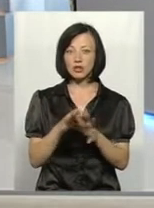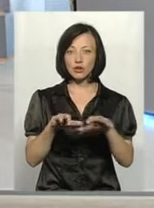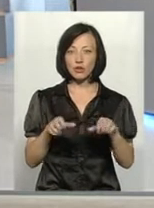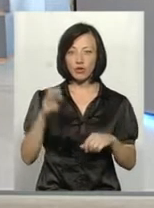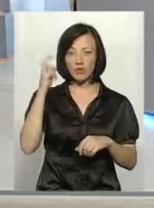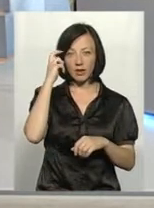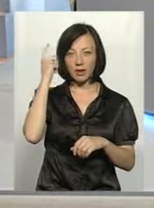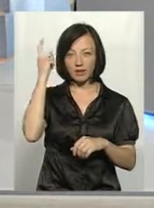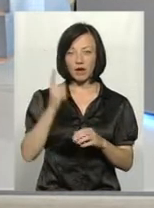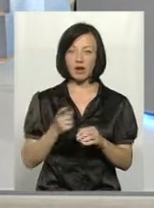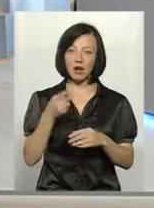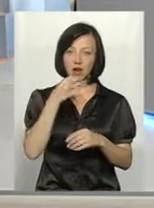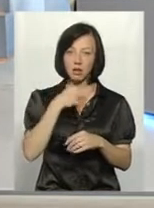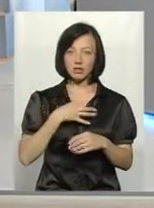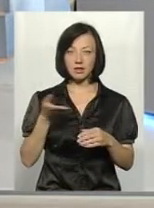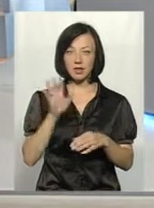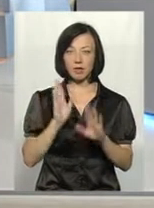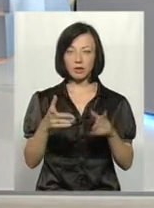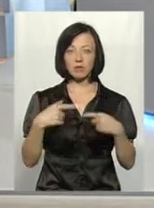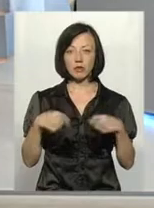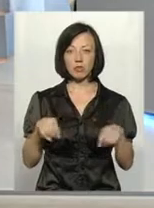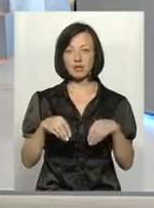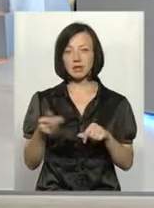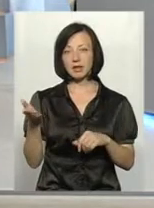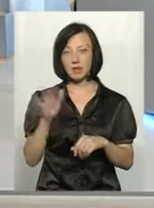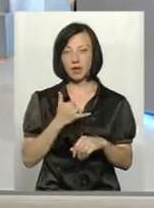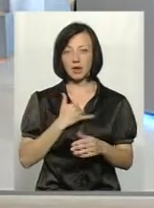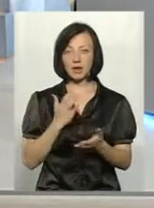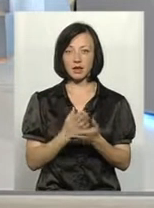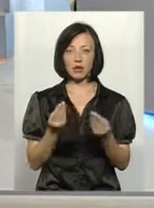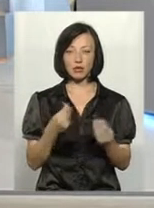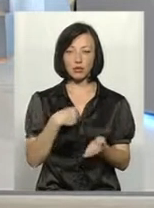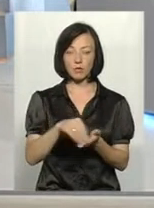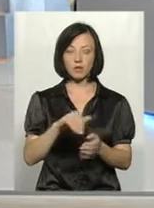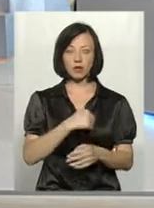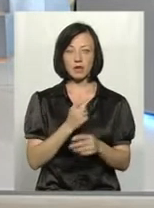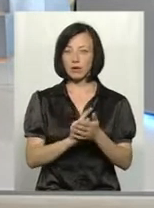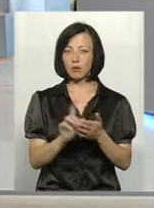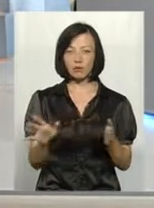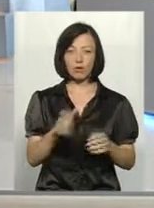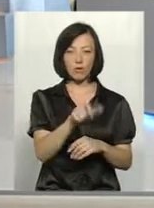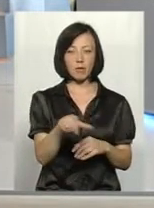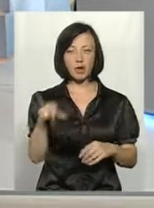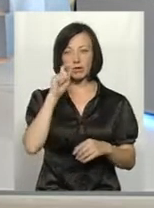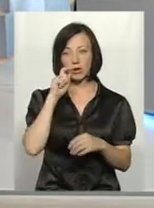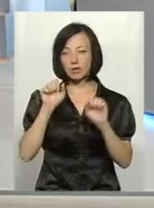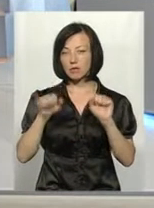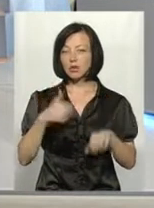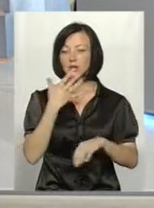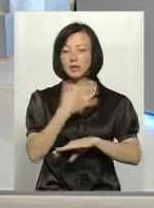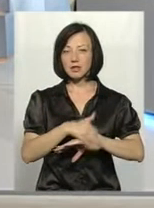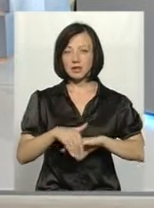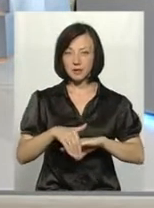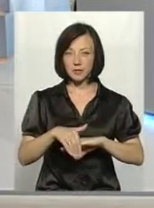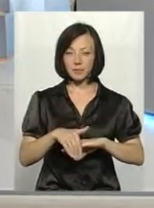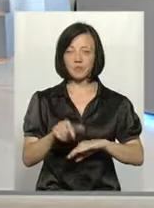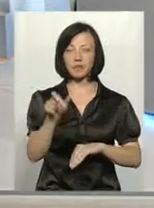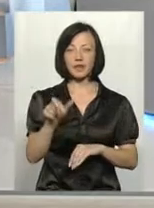Києві на самому верху і каже, давай будемо продавати землю. Давай, бо в мене є гроші, я купити хочу. Це не обов'язково громадяни України, це може бути, як казав Кузьма